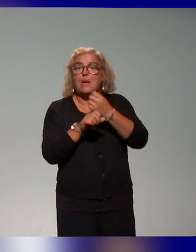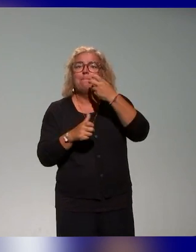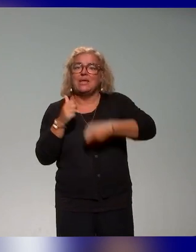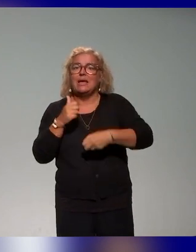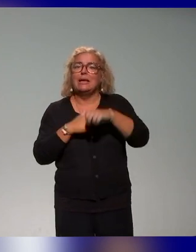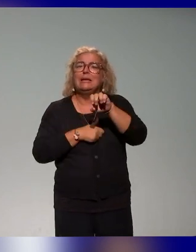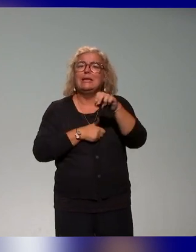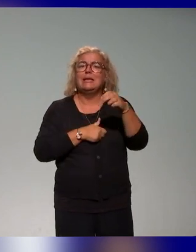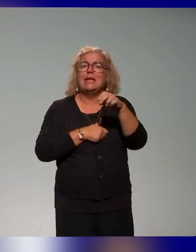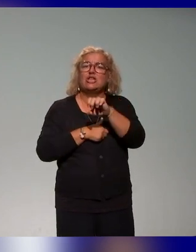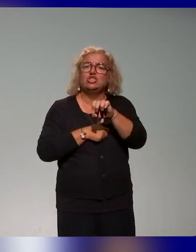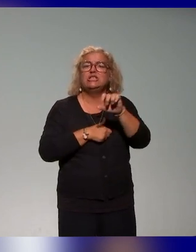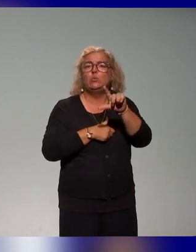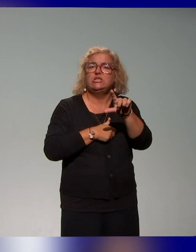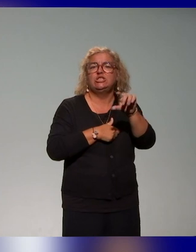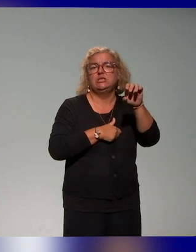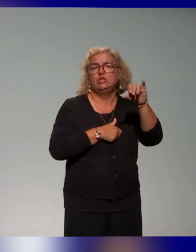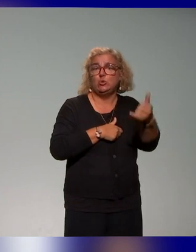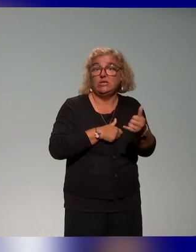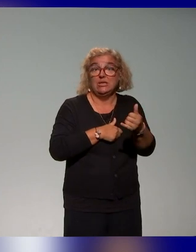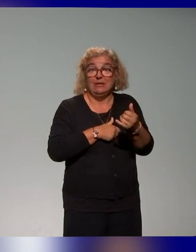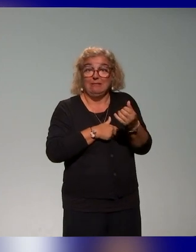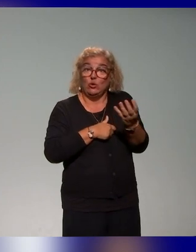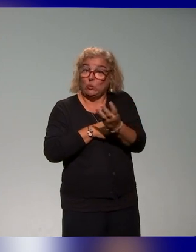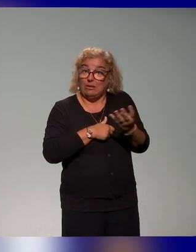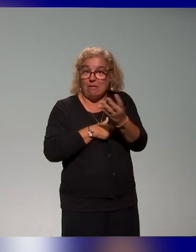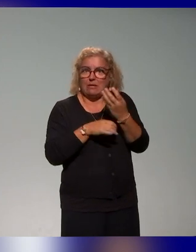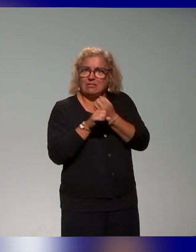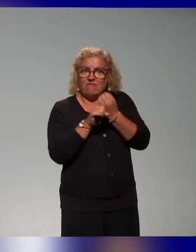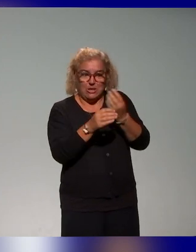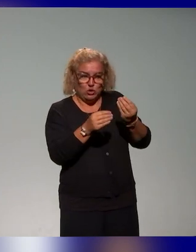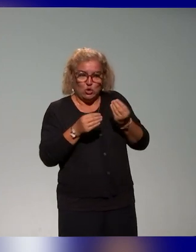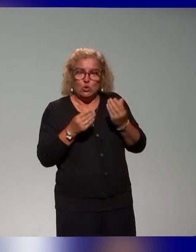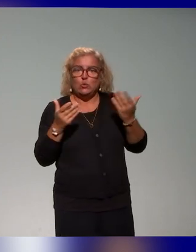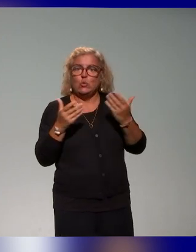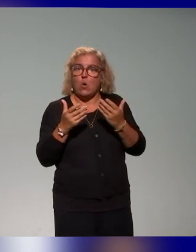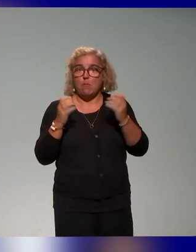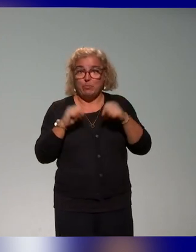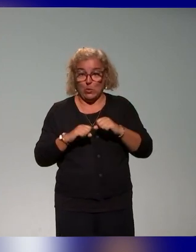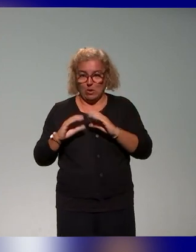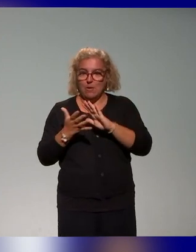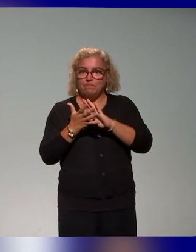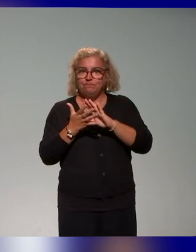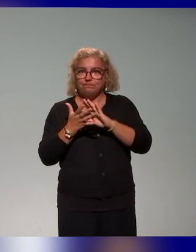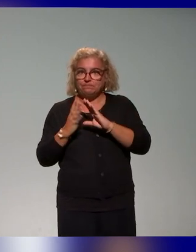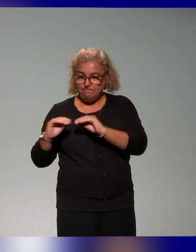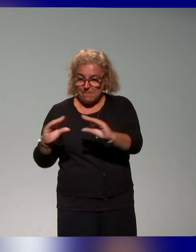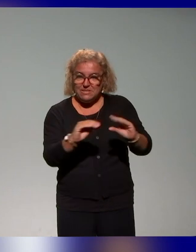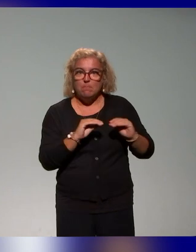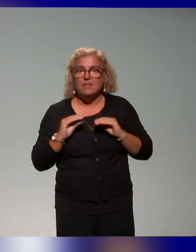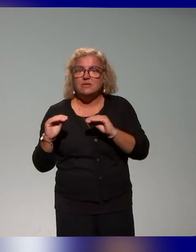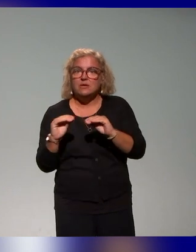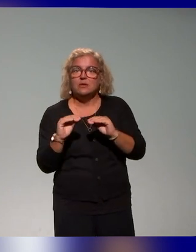Angie, Julie et Luigi, celui-ci va nous permettre à l'Université de La Réunion de le mettre en pratique. Comme on le dit,